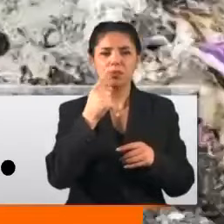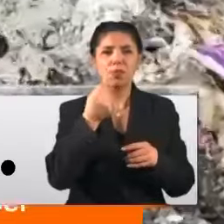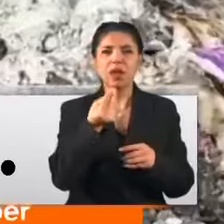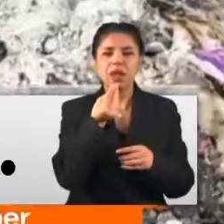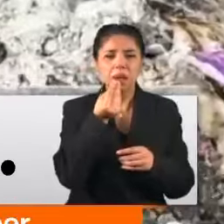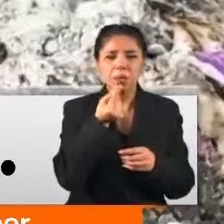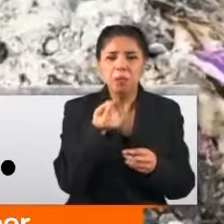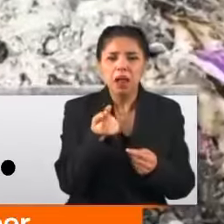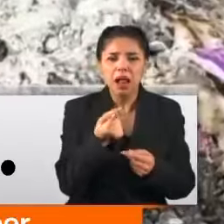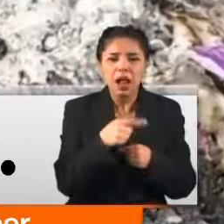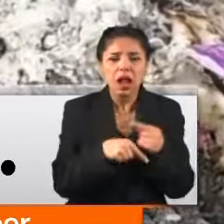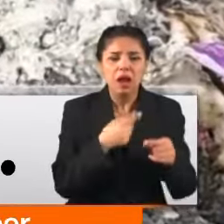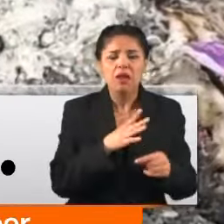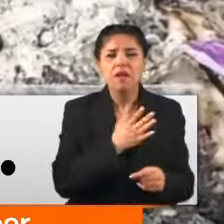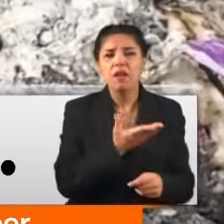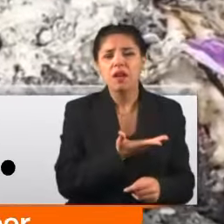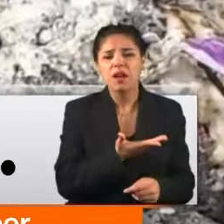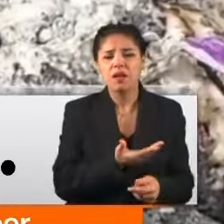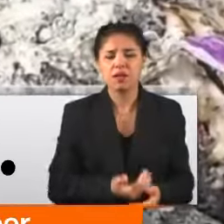arıyor.